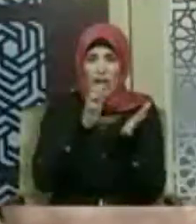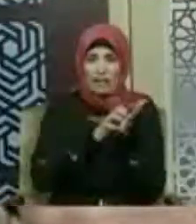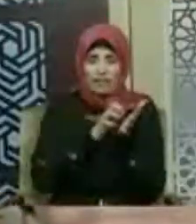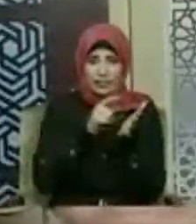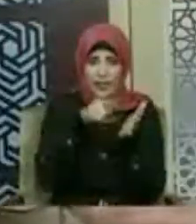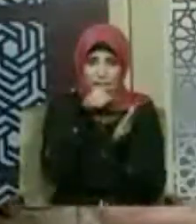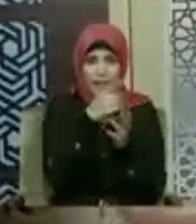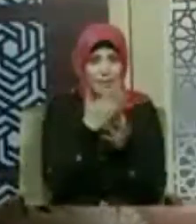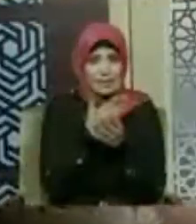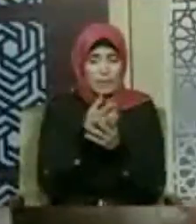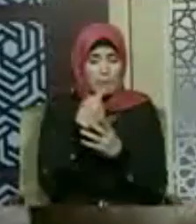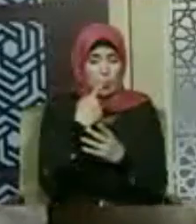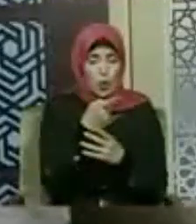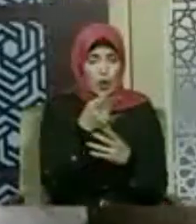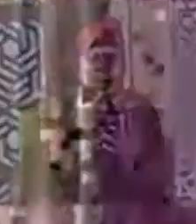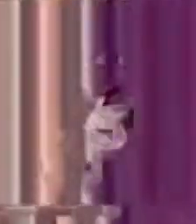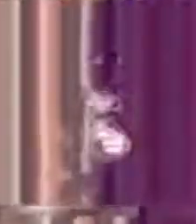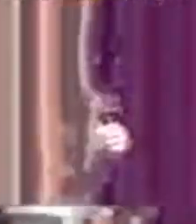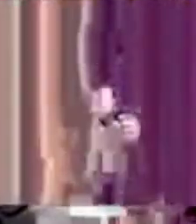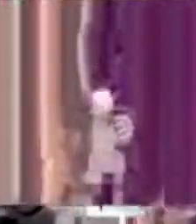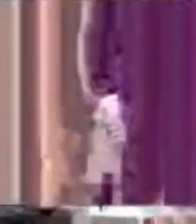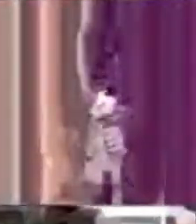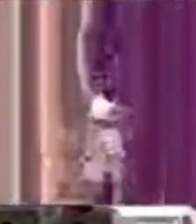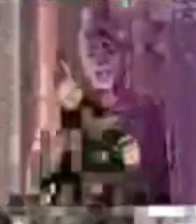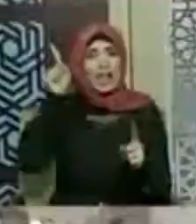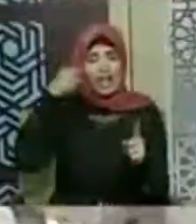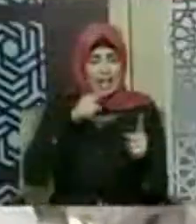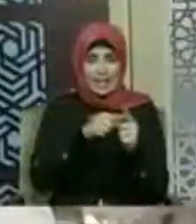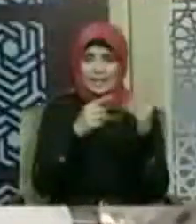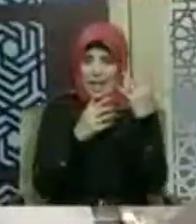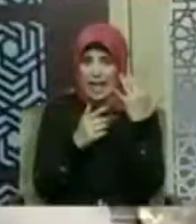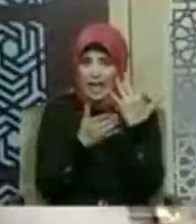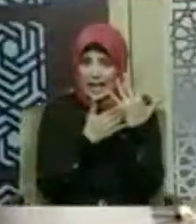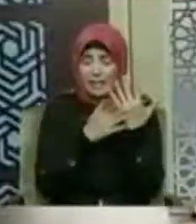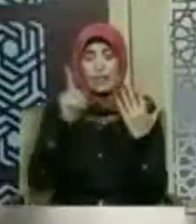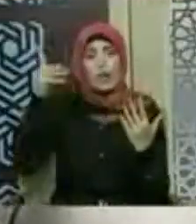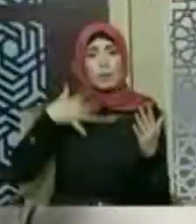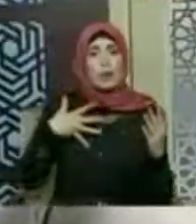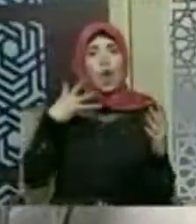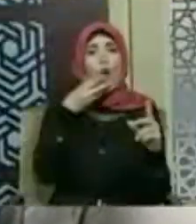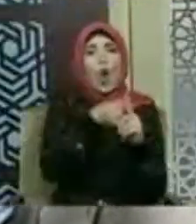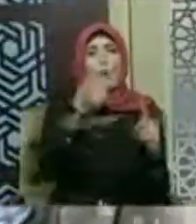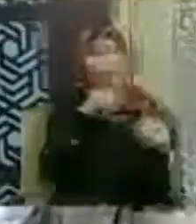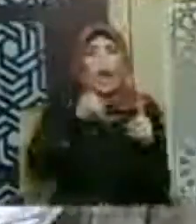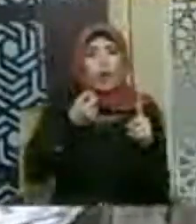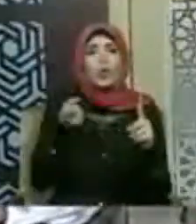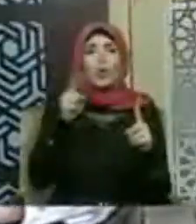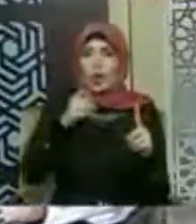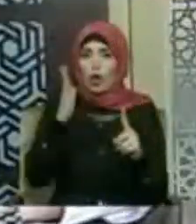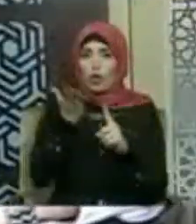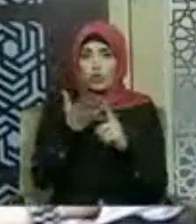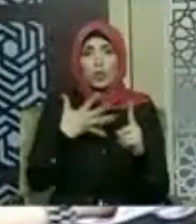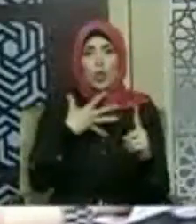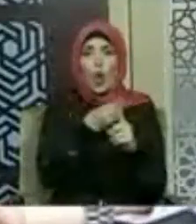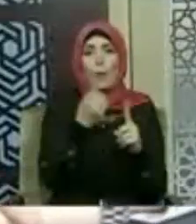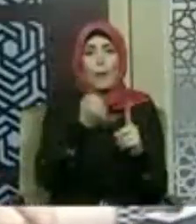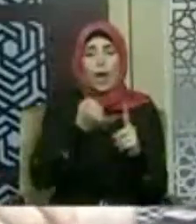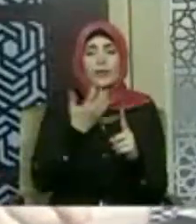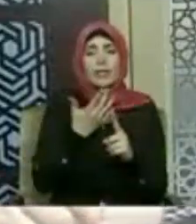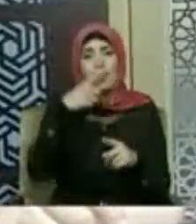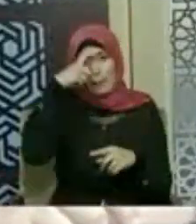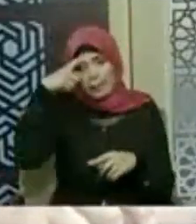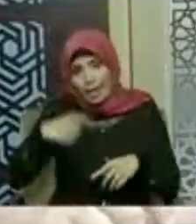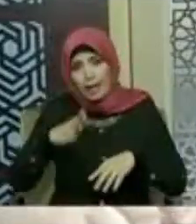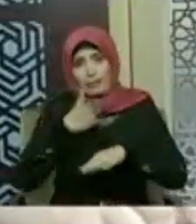هذه يد يحبها الله ورسوله. ومن هنا نقول دائما في